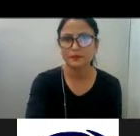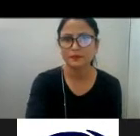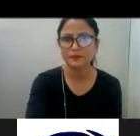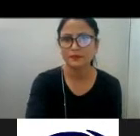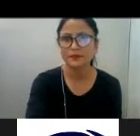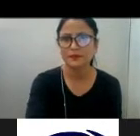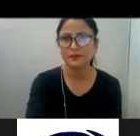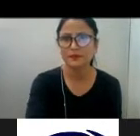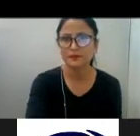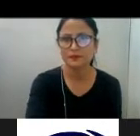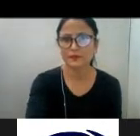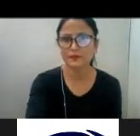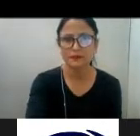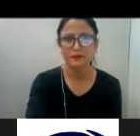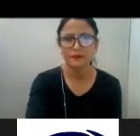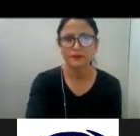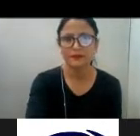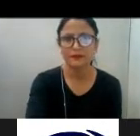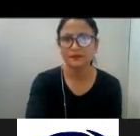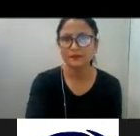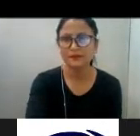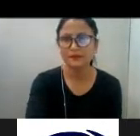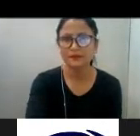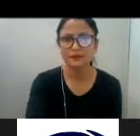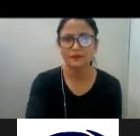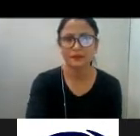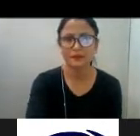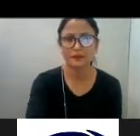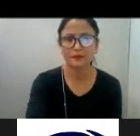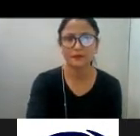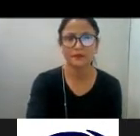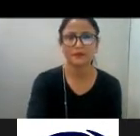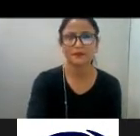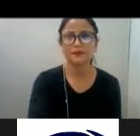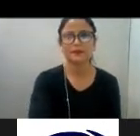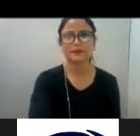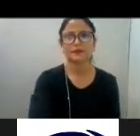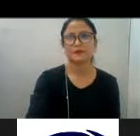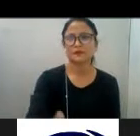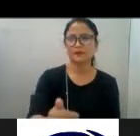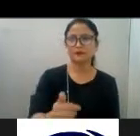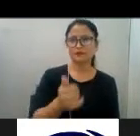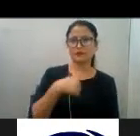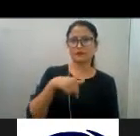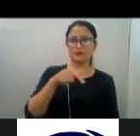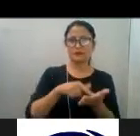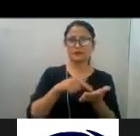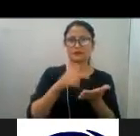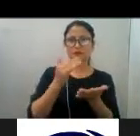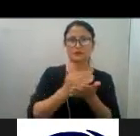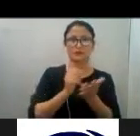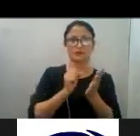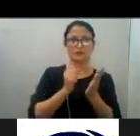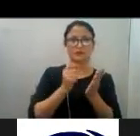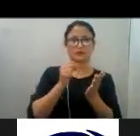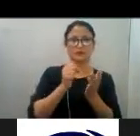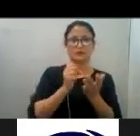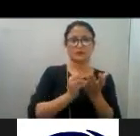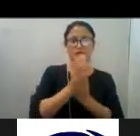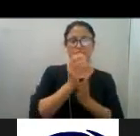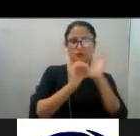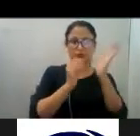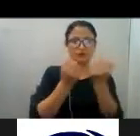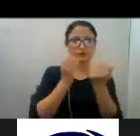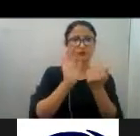राख्दै यो कार्यक्रमलाई अगाडि बढाउँछौँ। डाक्टर पशुपति, अब हामी प्रस्तुतिकरणतिर जान्छौँ।